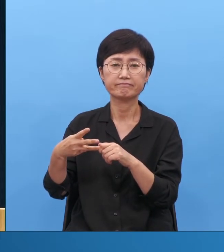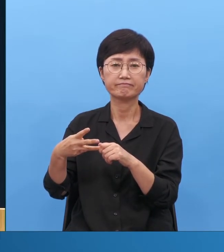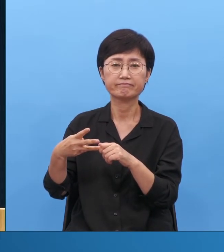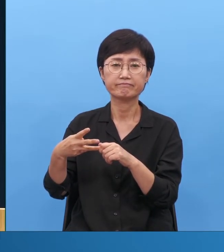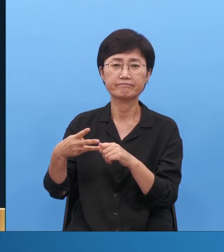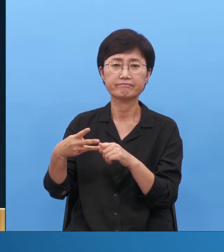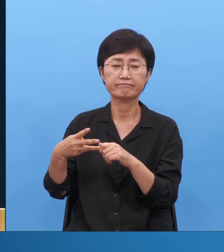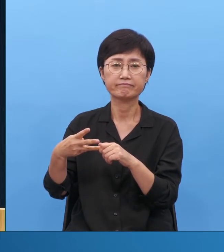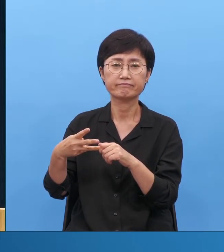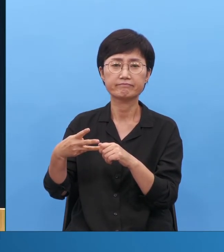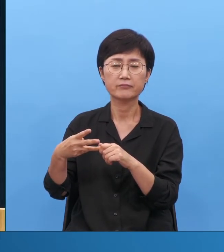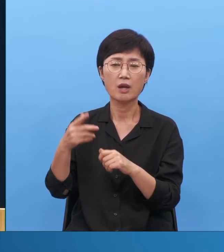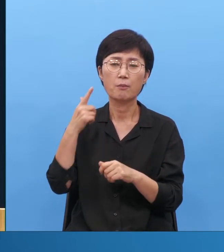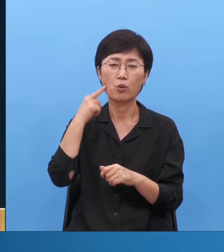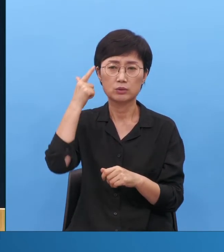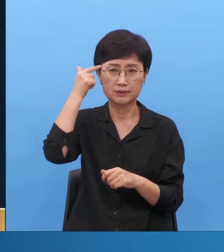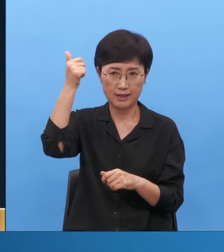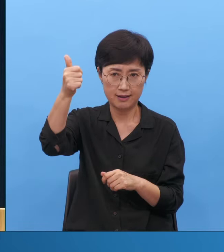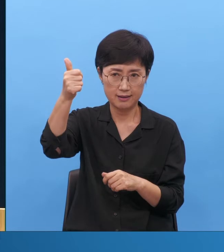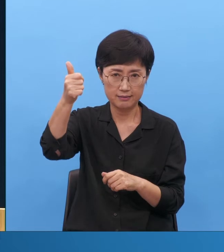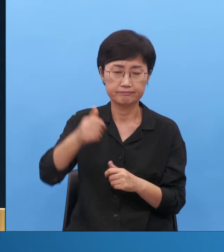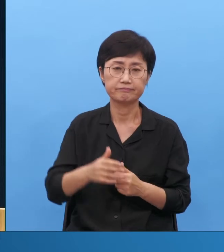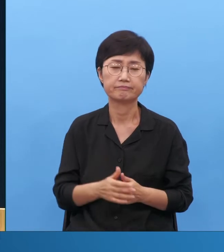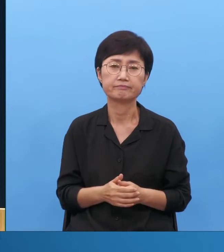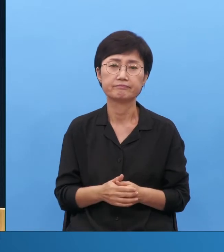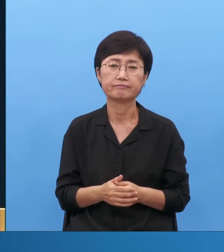field? 목회자입니다. It's the pastors.